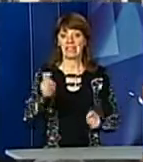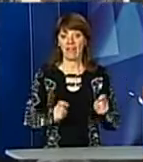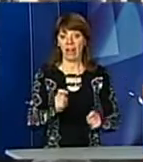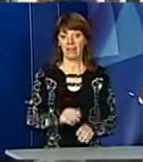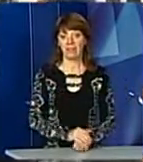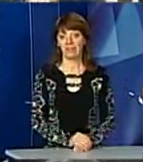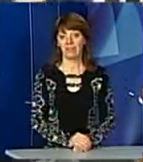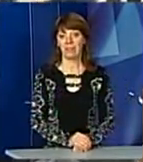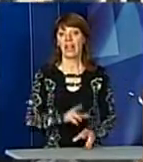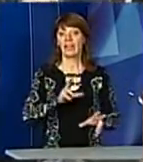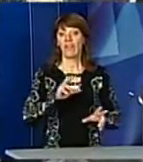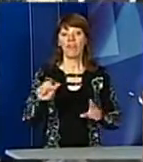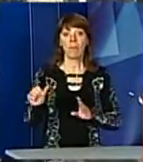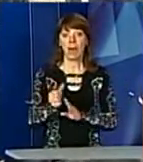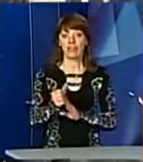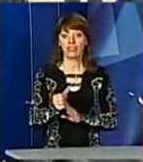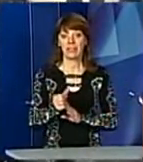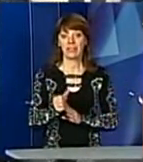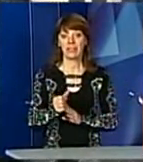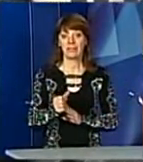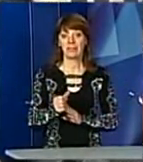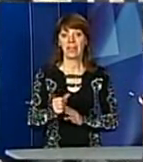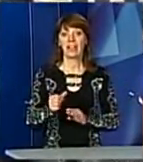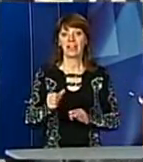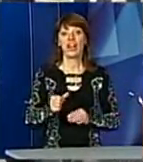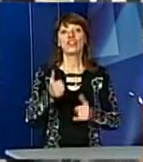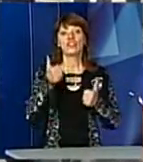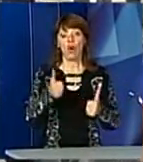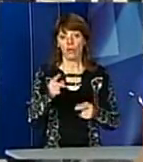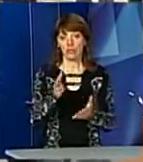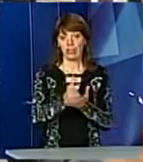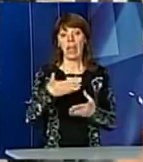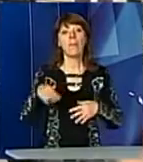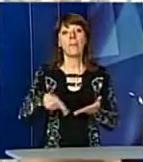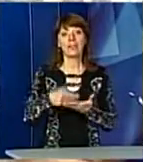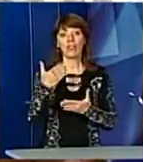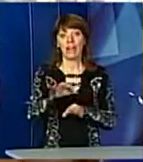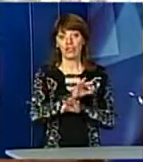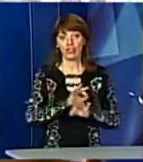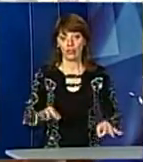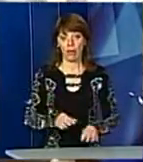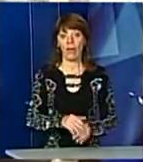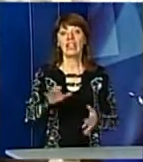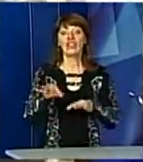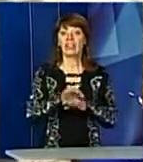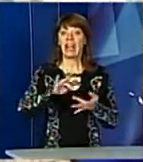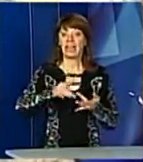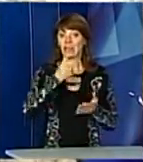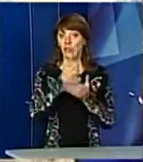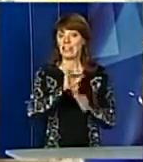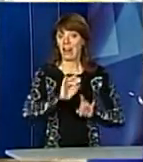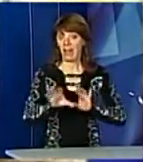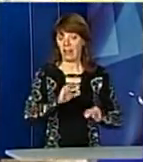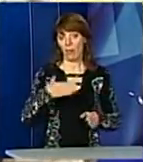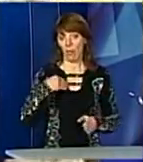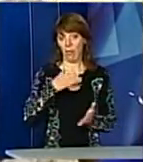Ну, якщо чесно, по-перше, і фестиваль, здорово, що він такий є, і місто ваше просто чудове. Дружина в інтернеті подивилась рекламку, що в